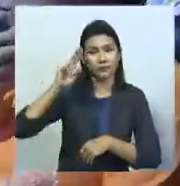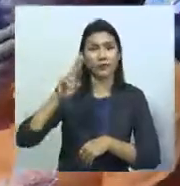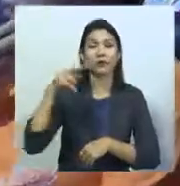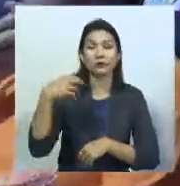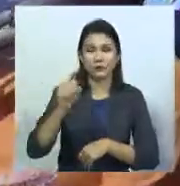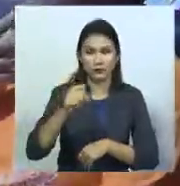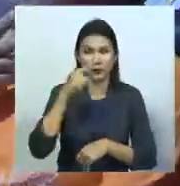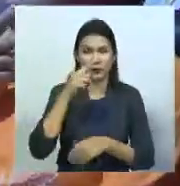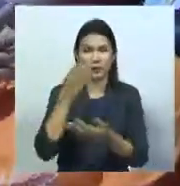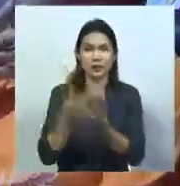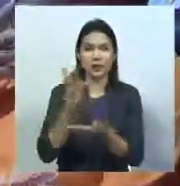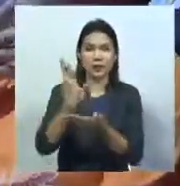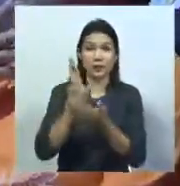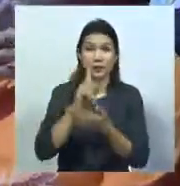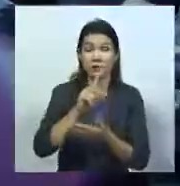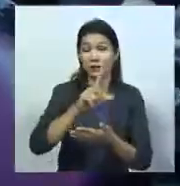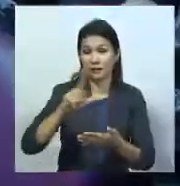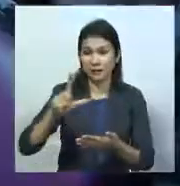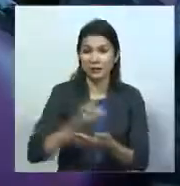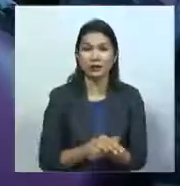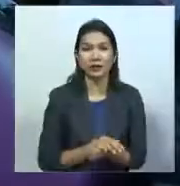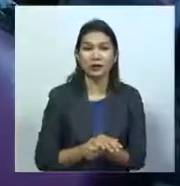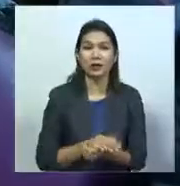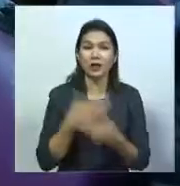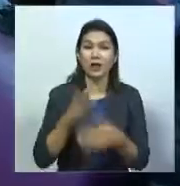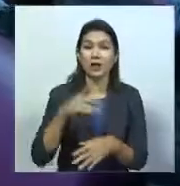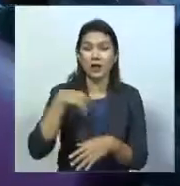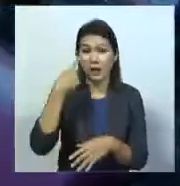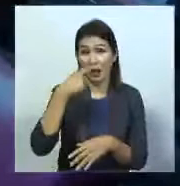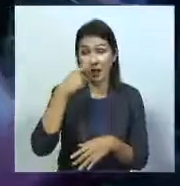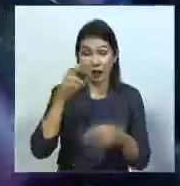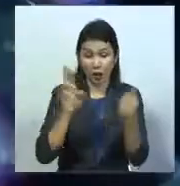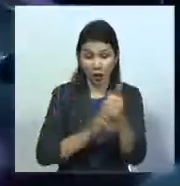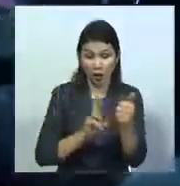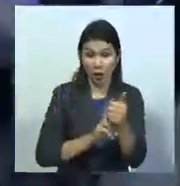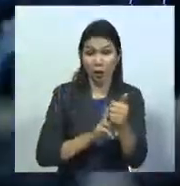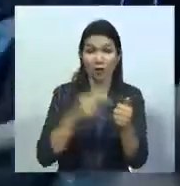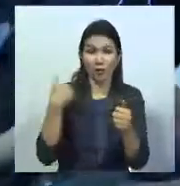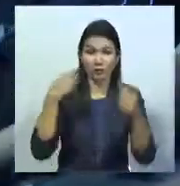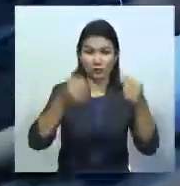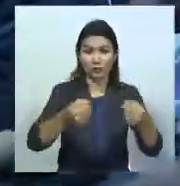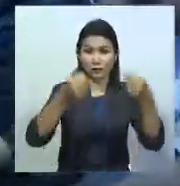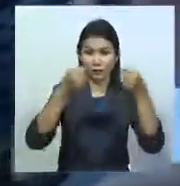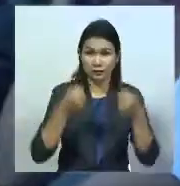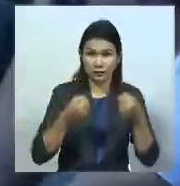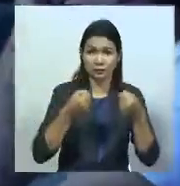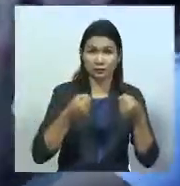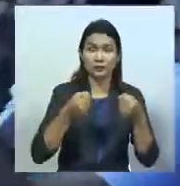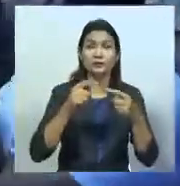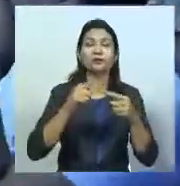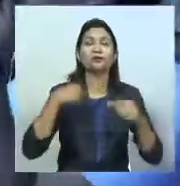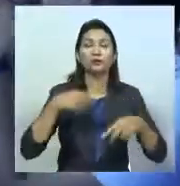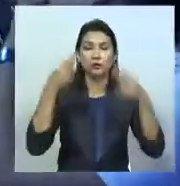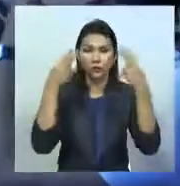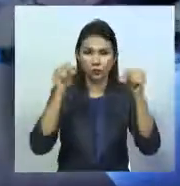รางวัล1ล้านบาทส่วนผู้ที่ได้ตำแหน่งรองชนะเลิศจะได้รับถ้วยเกียรติยศจากท่านน